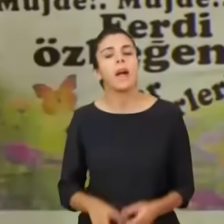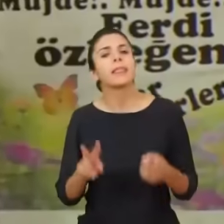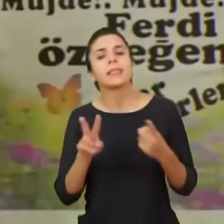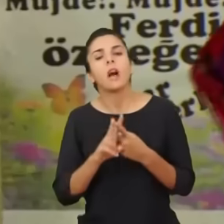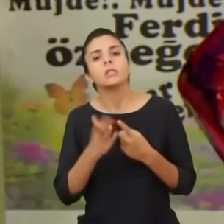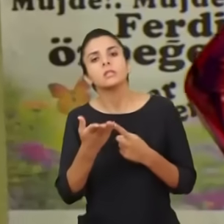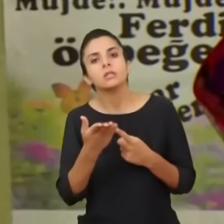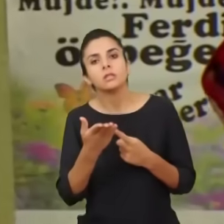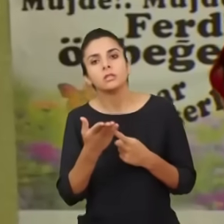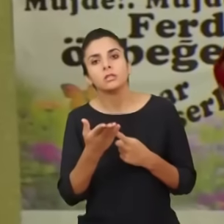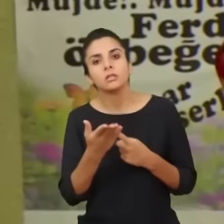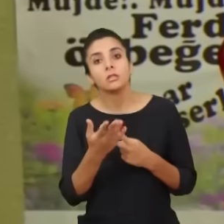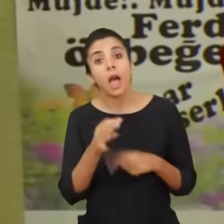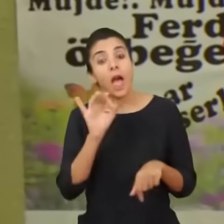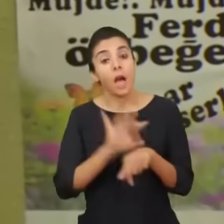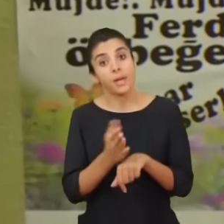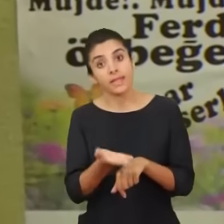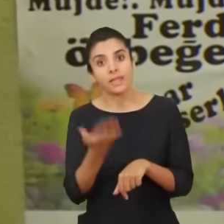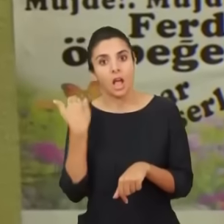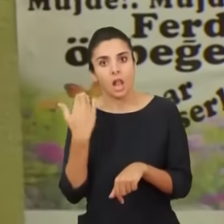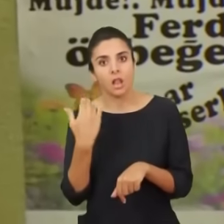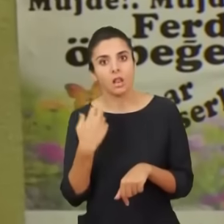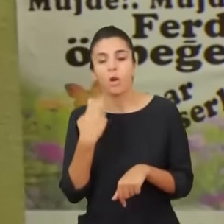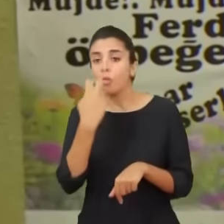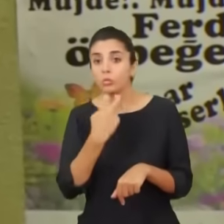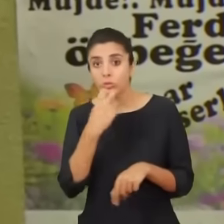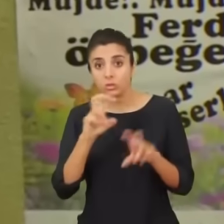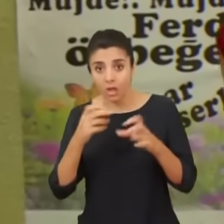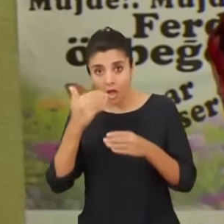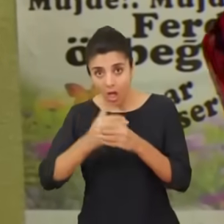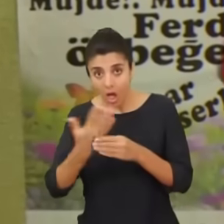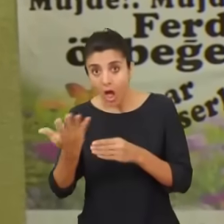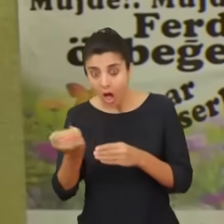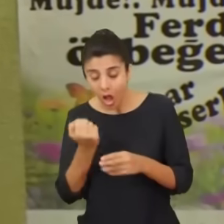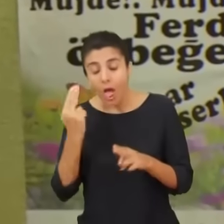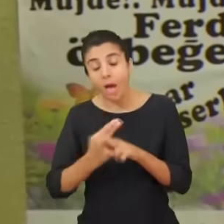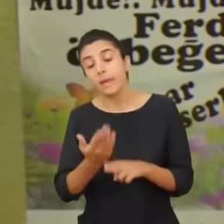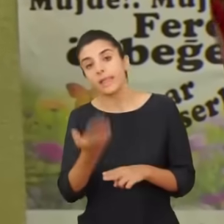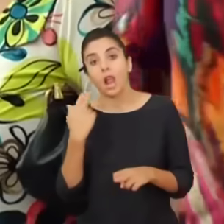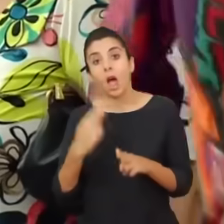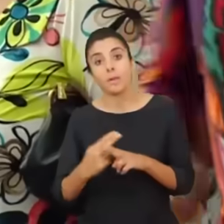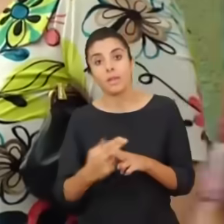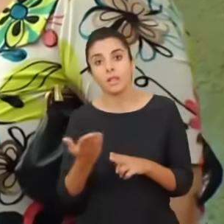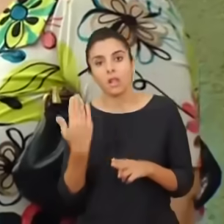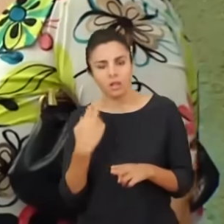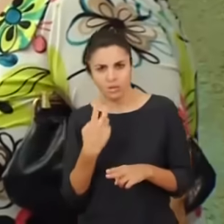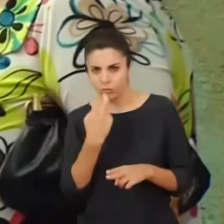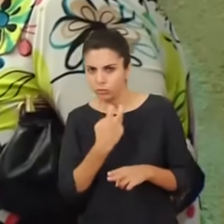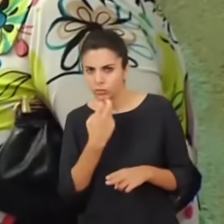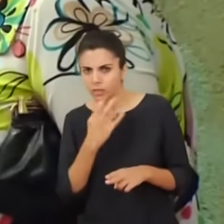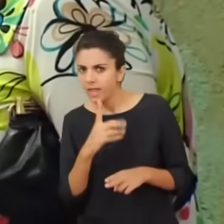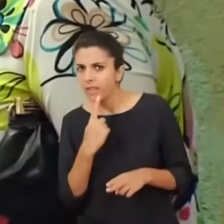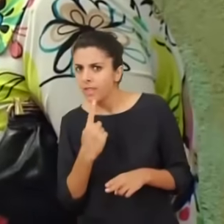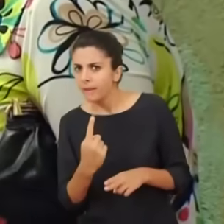Nazlı'cığım sen de bir an evvel kasetini falan şey yap da doldur. Hemen gel, tamam mı çocuğum? Kaset mi?